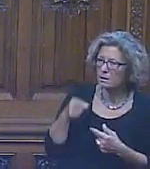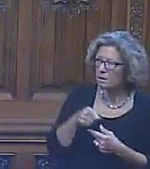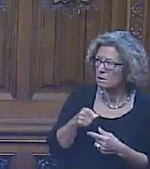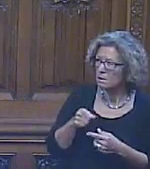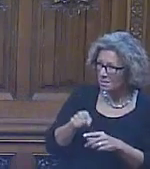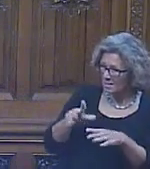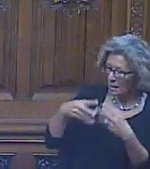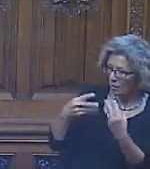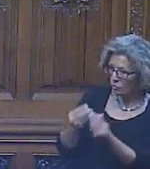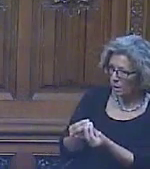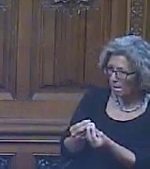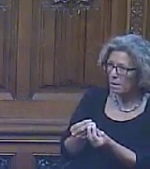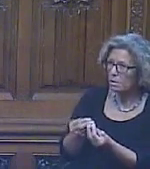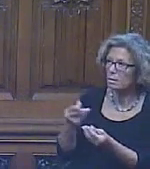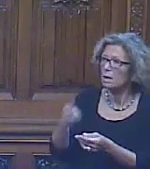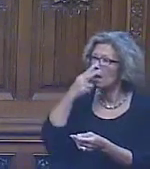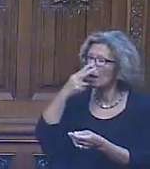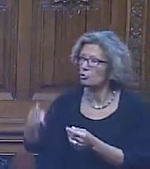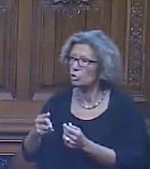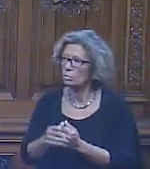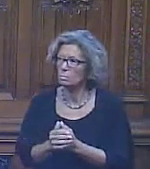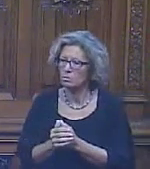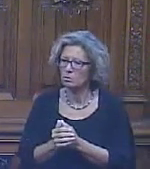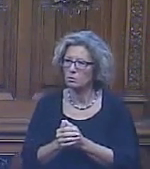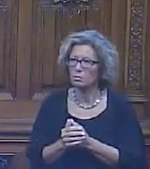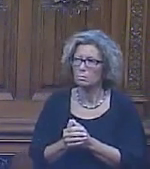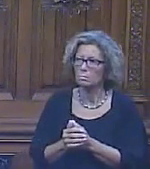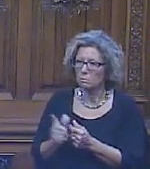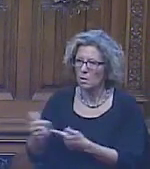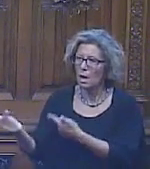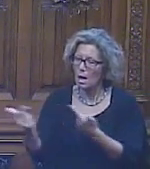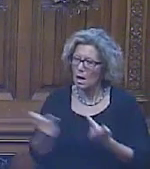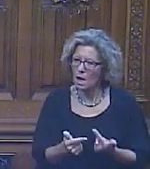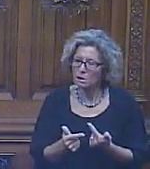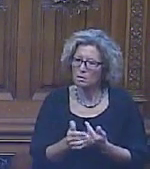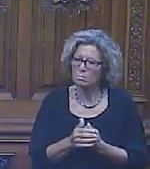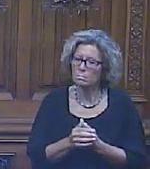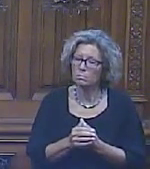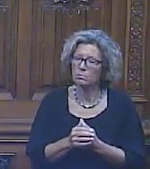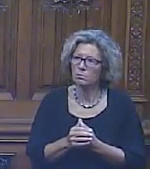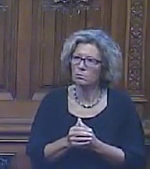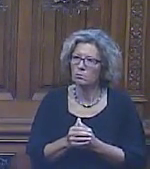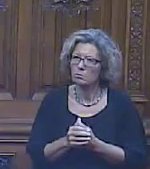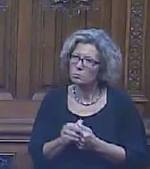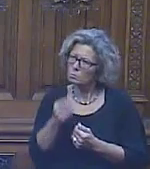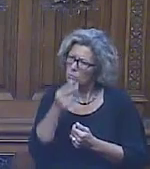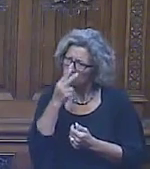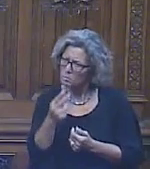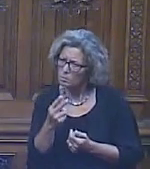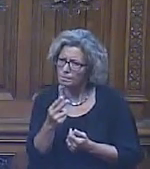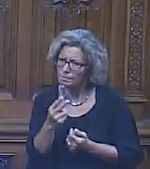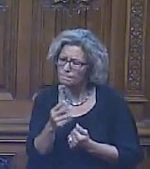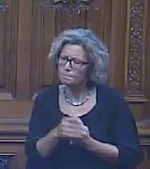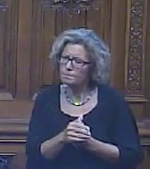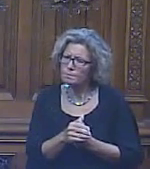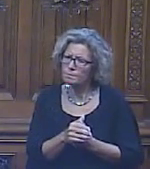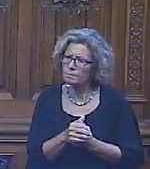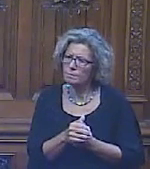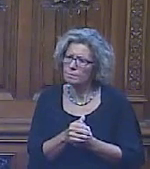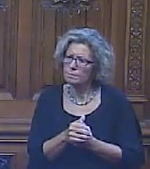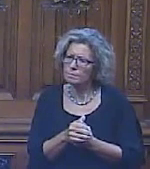diese Familien anzuschauen. Die lade ich ein, zu sehen,